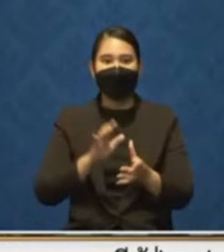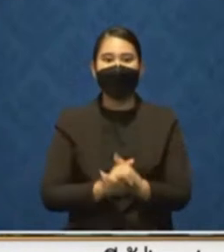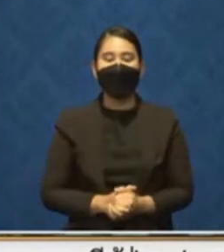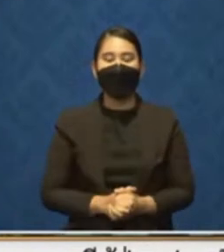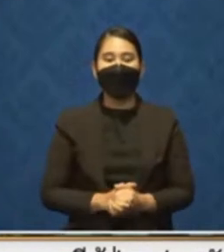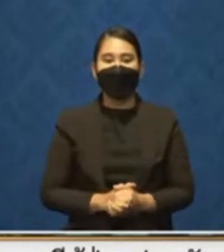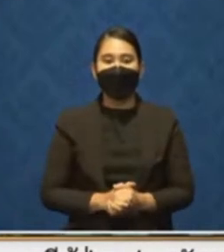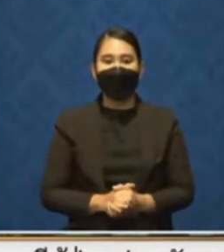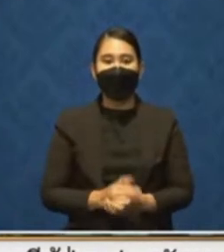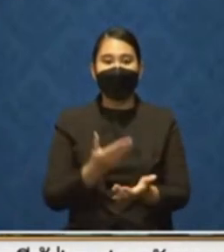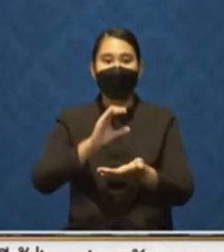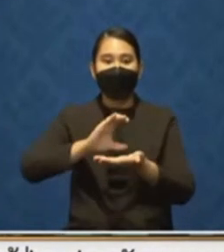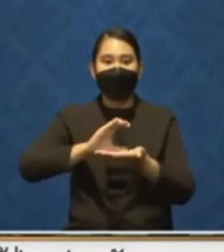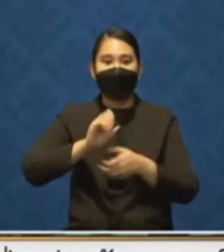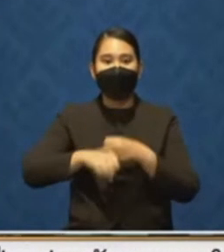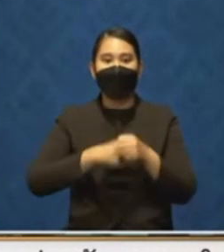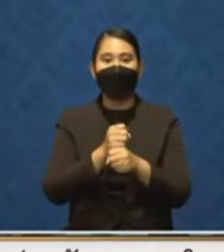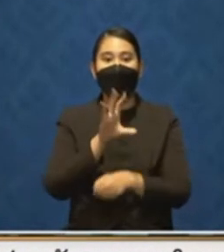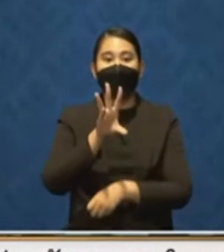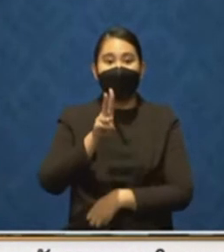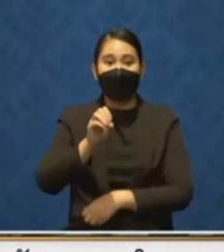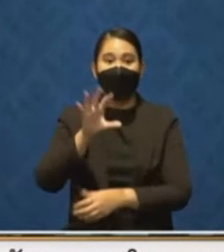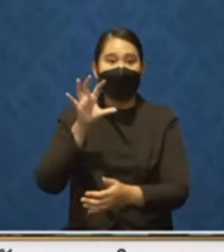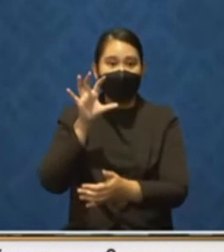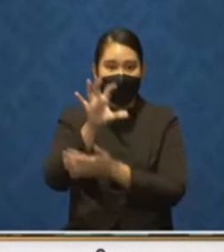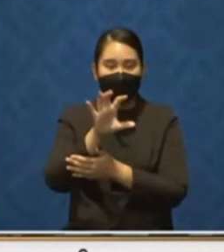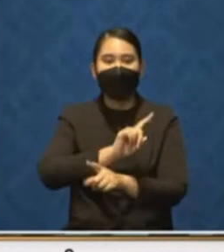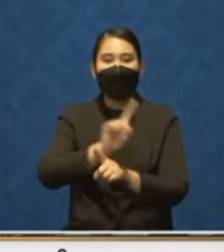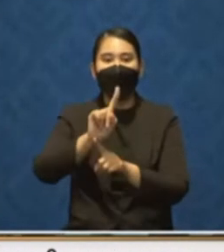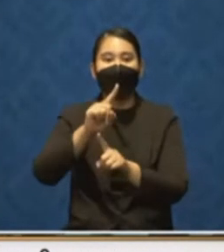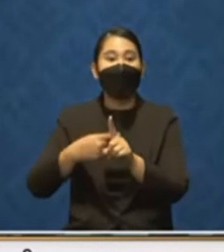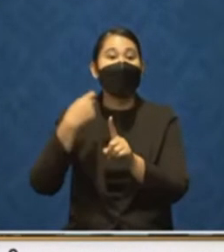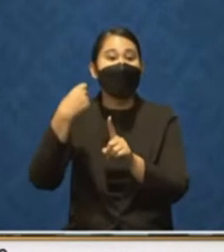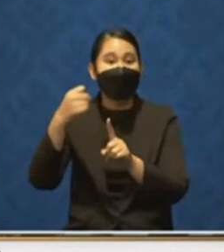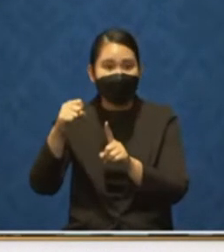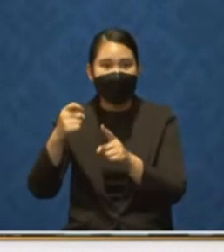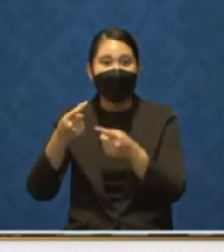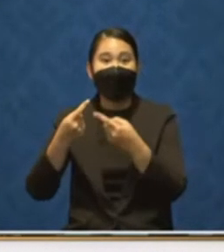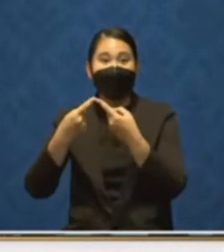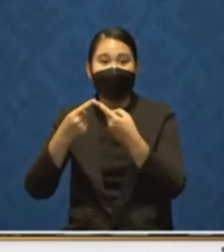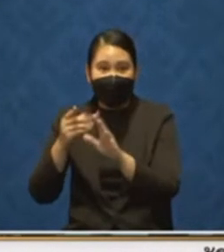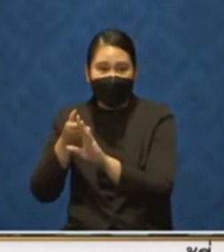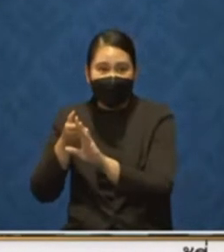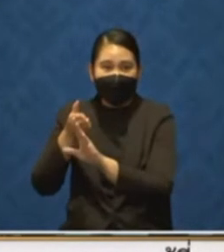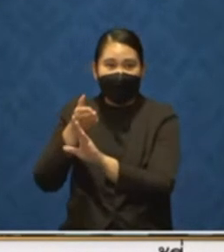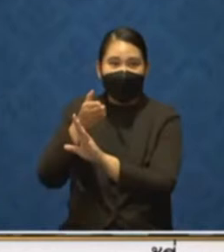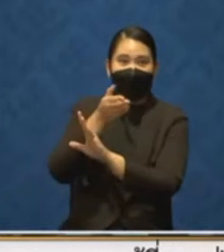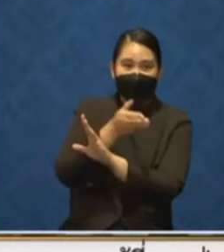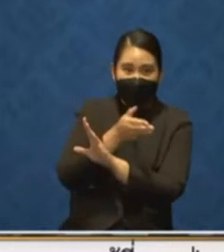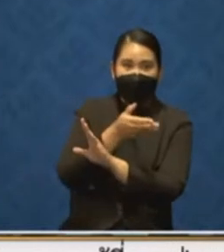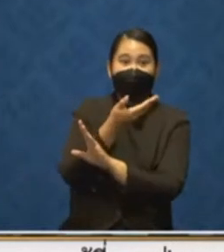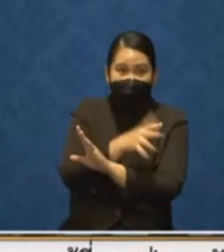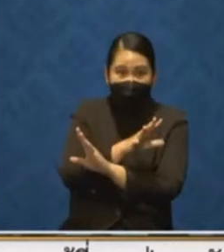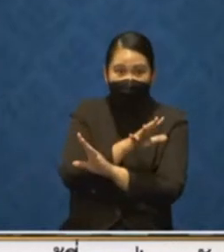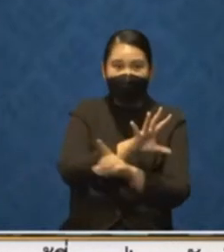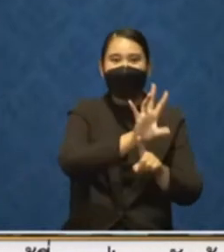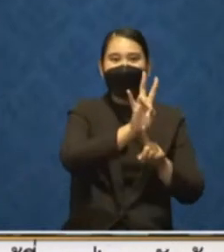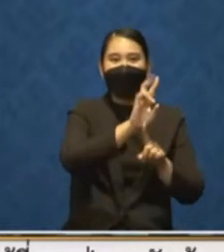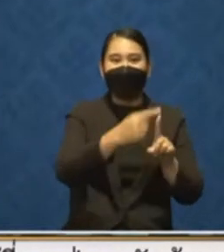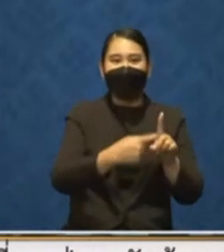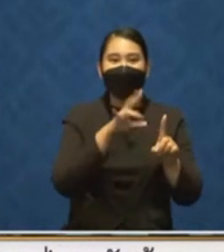งบประมาณ 6เริ่มบังคับใช้ 1ตุลาคมน้าแต่กระทรวงนี้ทำแล้วตั้งแต่วันที่ 7ครับ